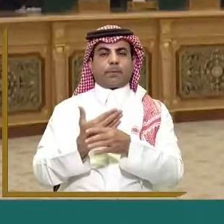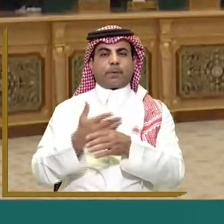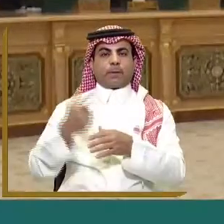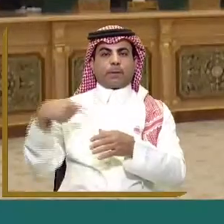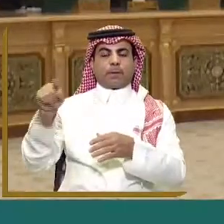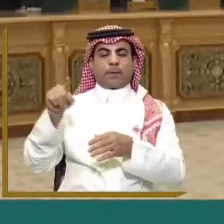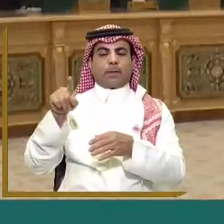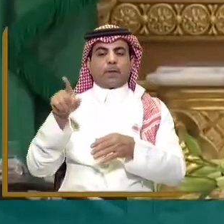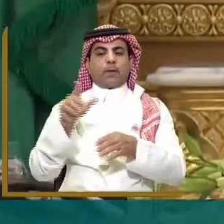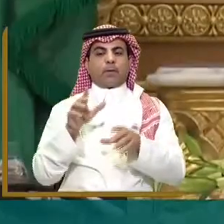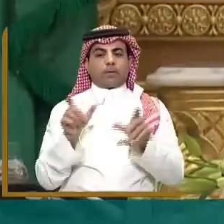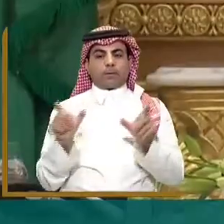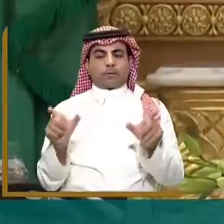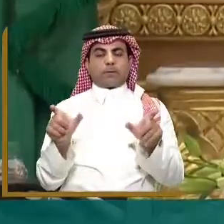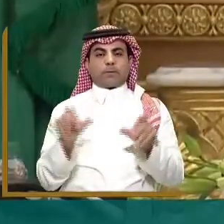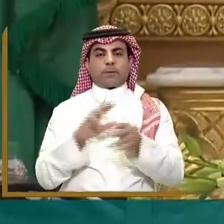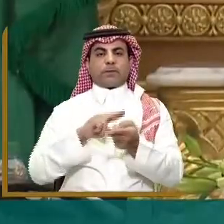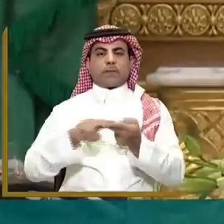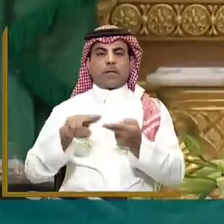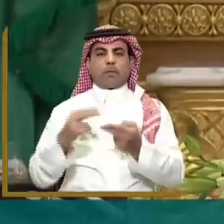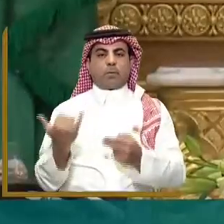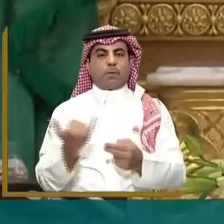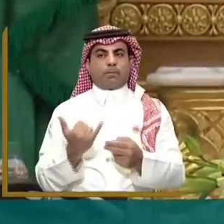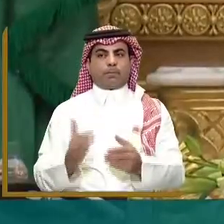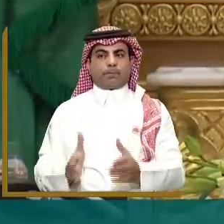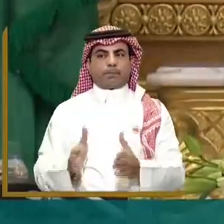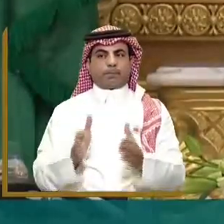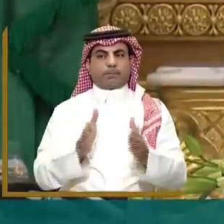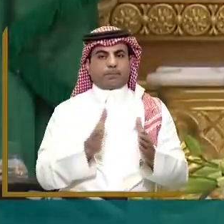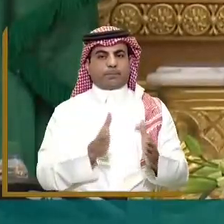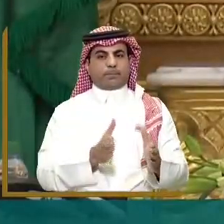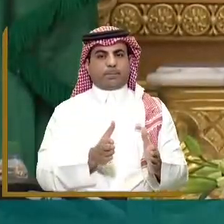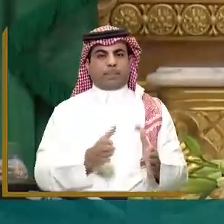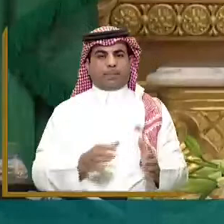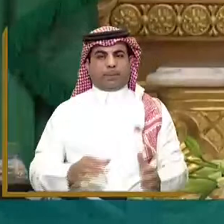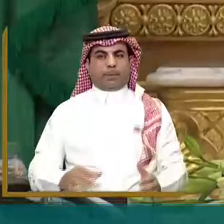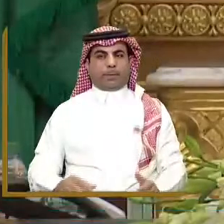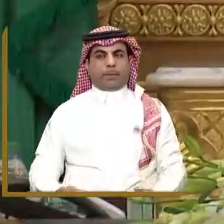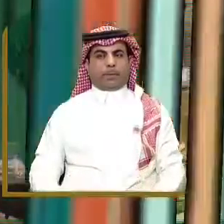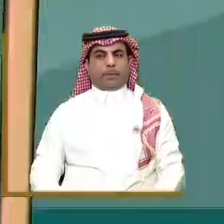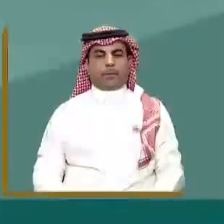الحوثي العدواني بما يحفظ الأمن والسلم الدوليين.